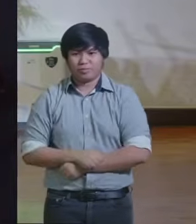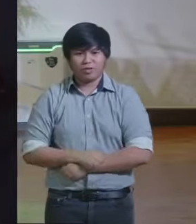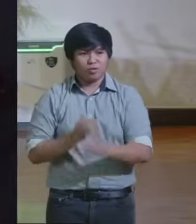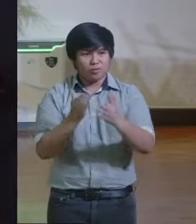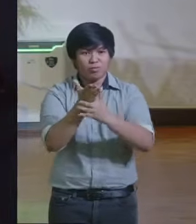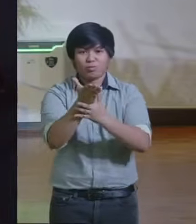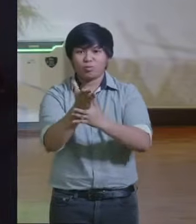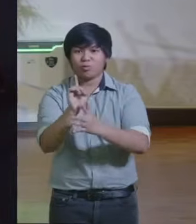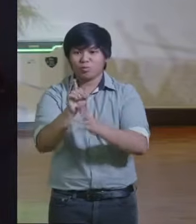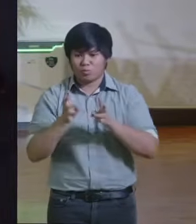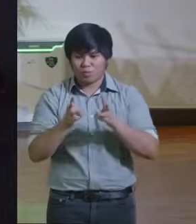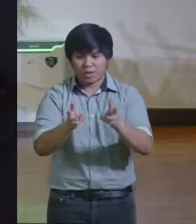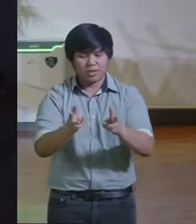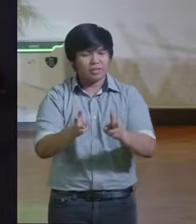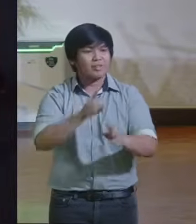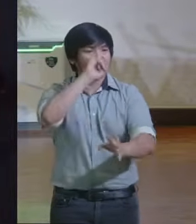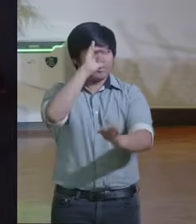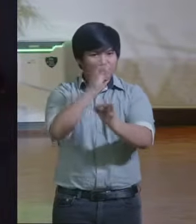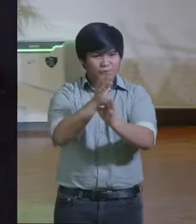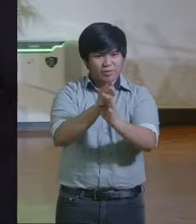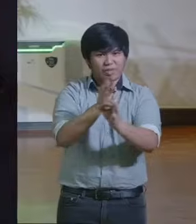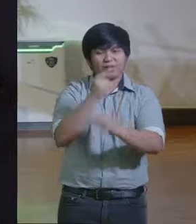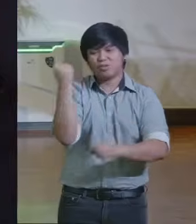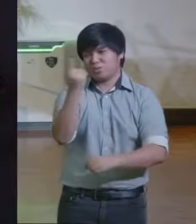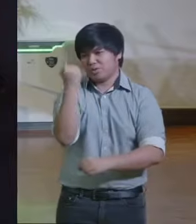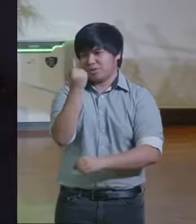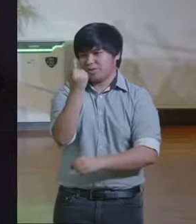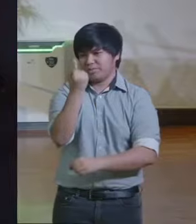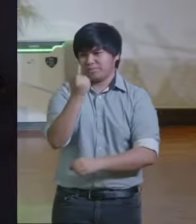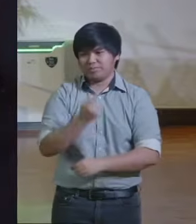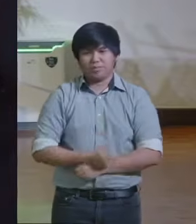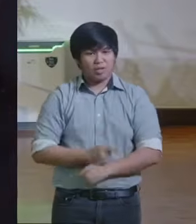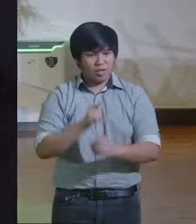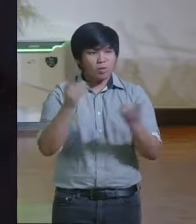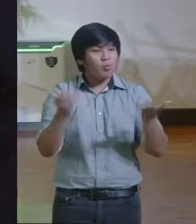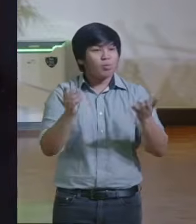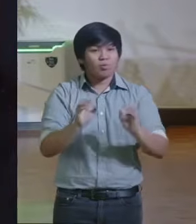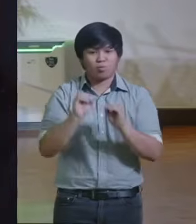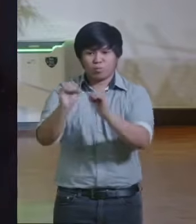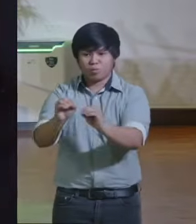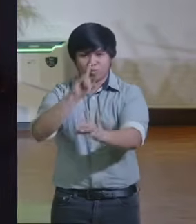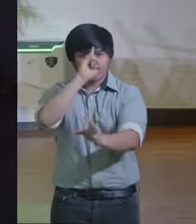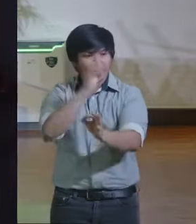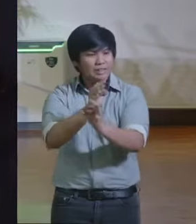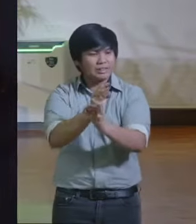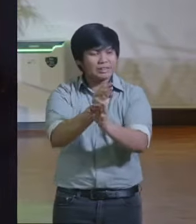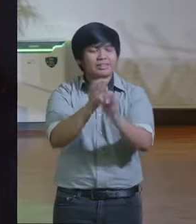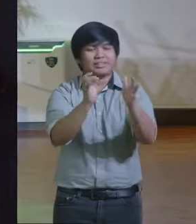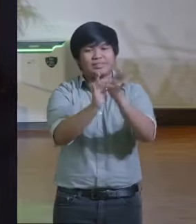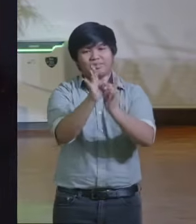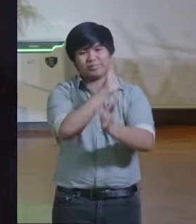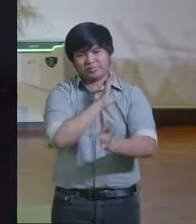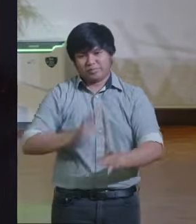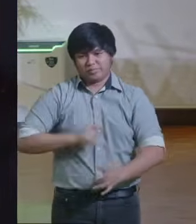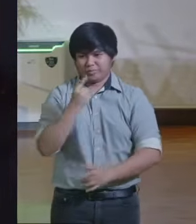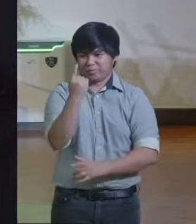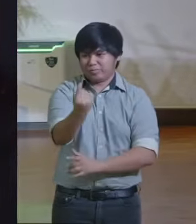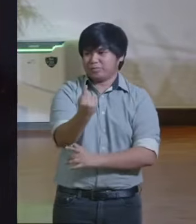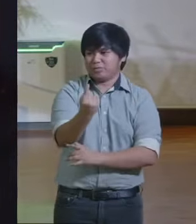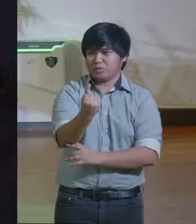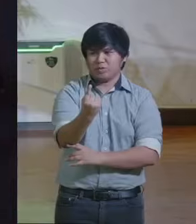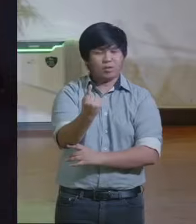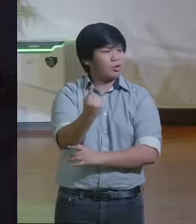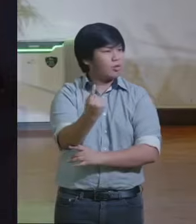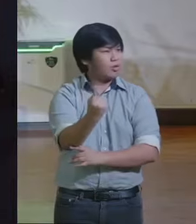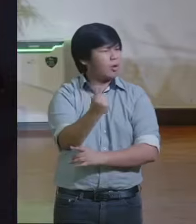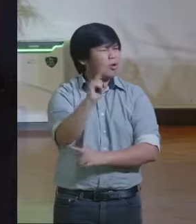ng pananampalataya lamang. Kay Kristo Jesus lamang. Para